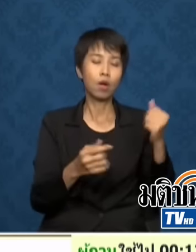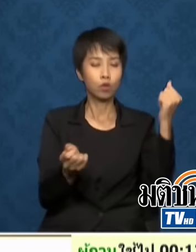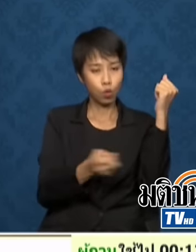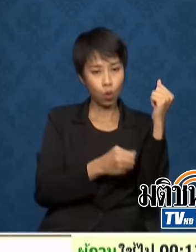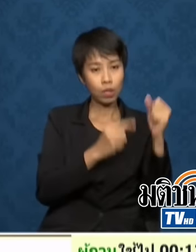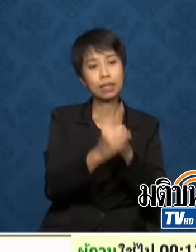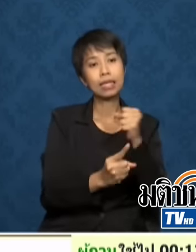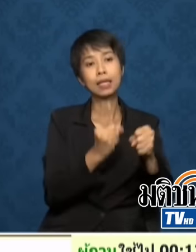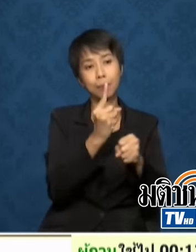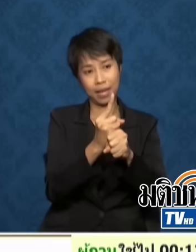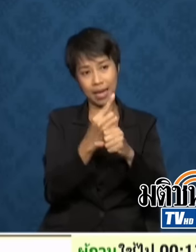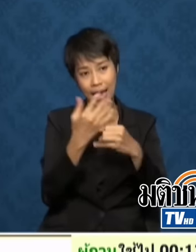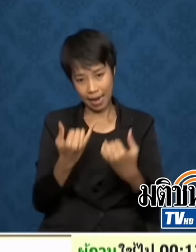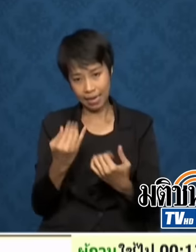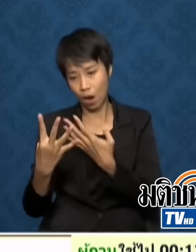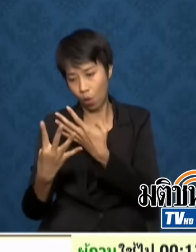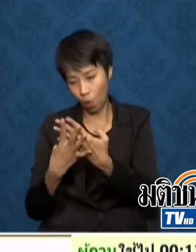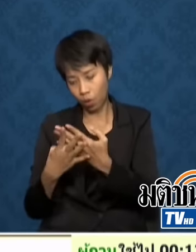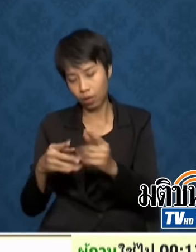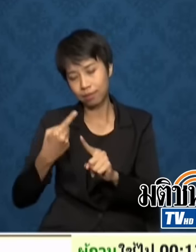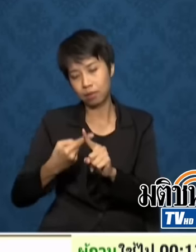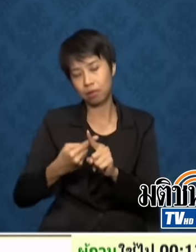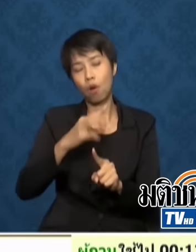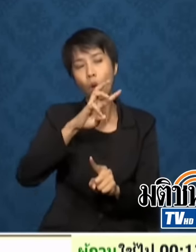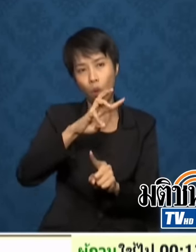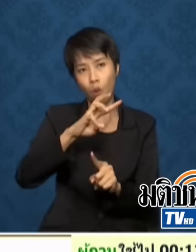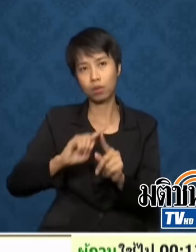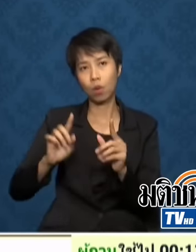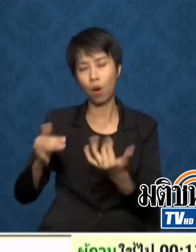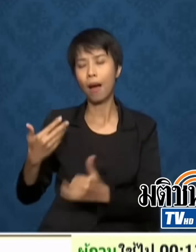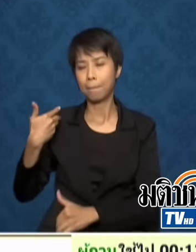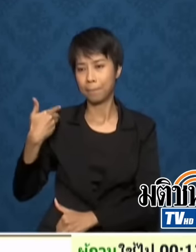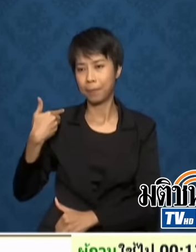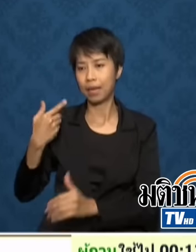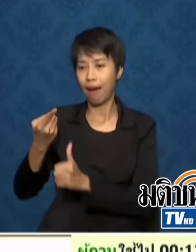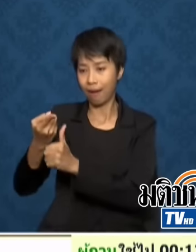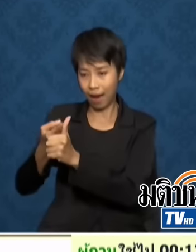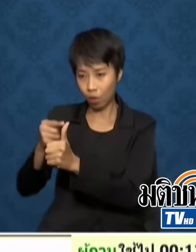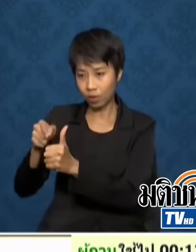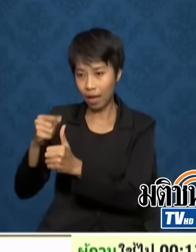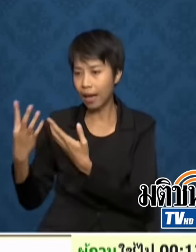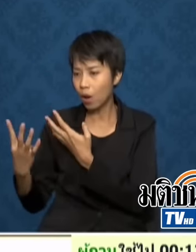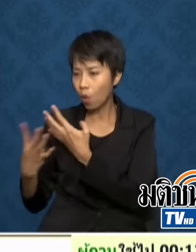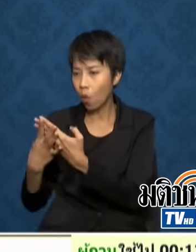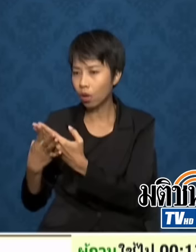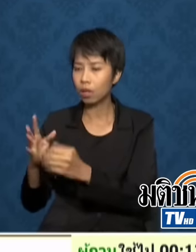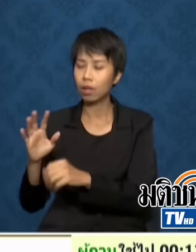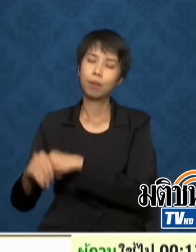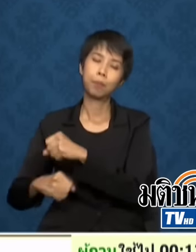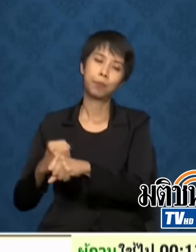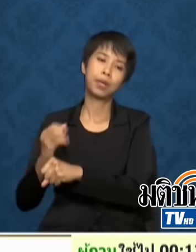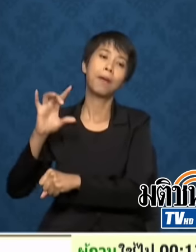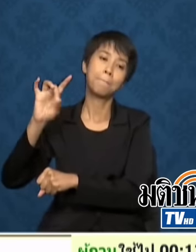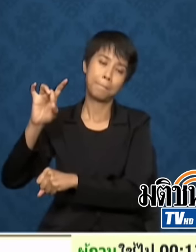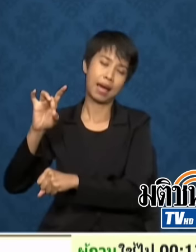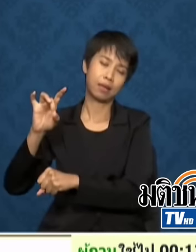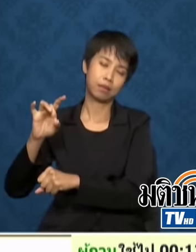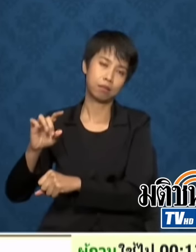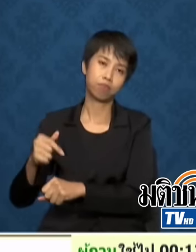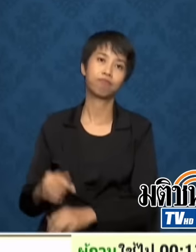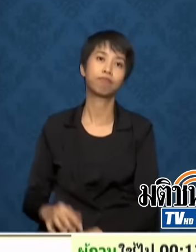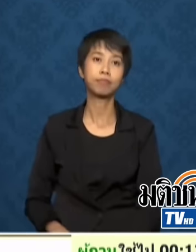ทษฆ่าคนตายจำคุกตลอดชีวิตก็เหลือ8ปีจำนวนมากผมคิดว่าเราควร